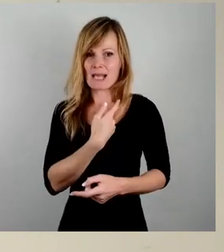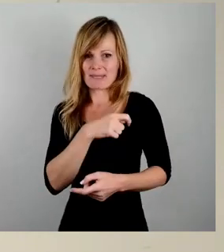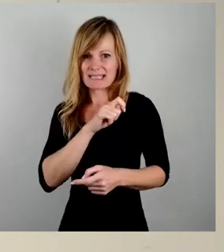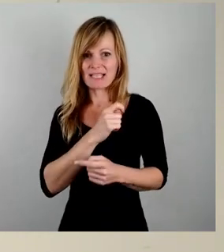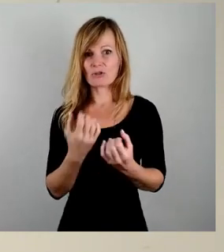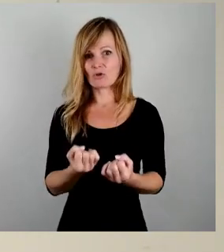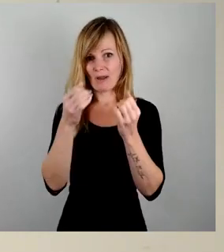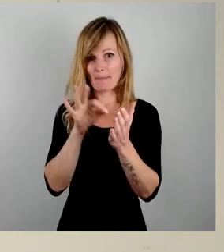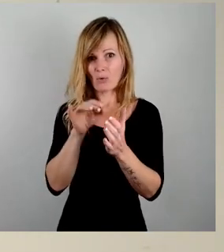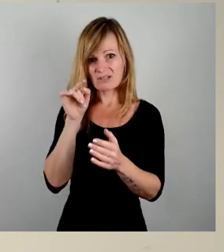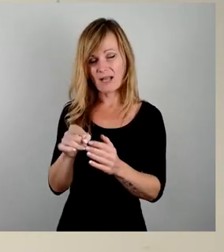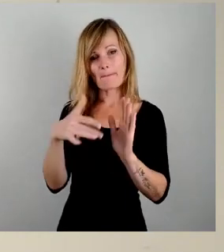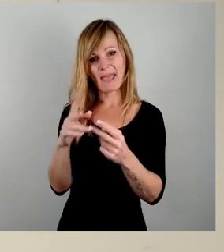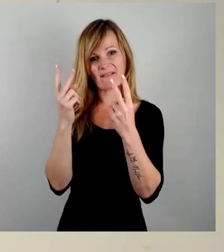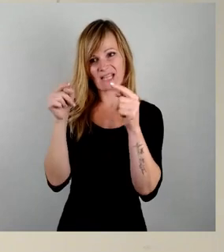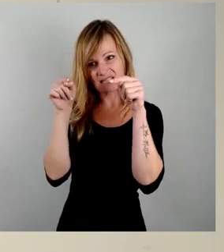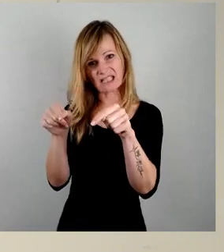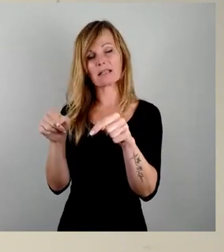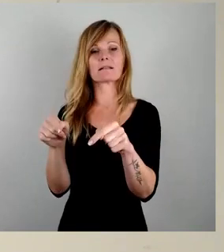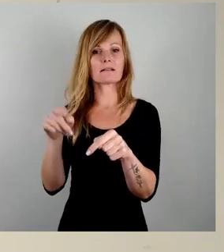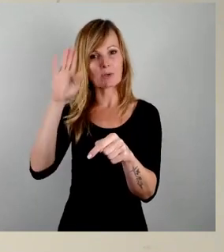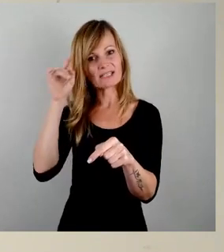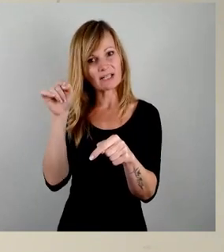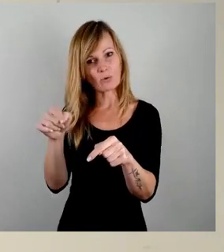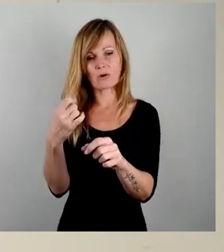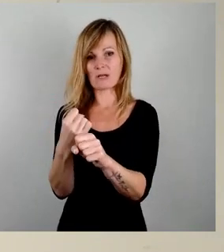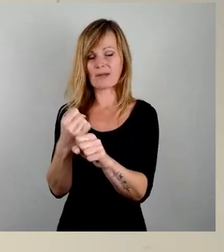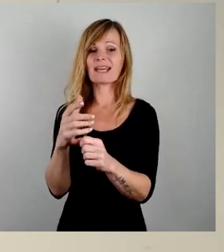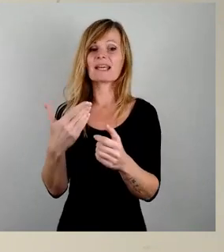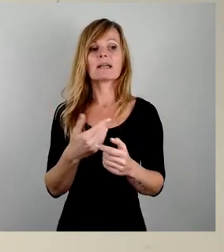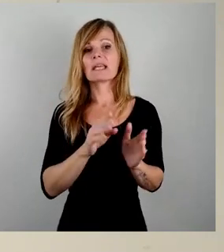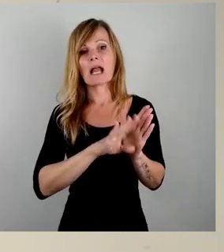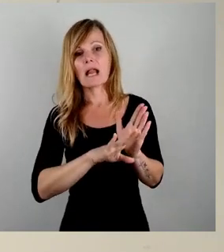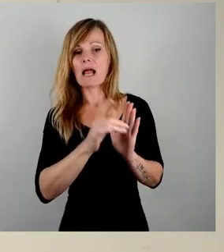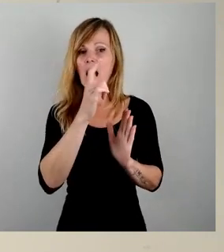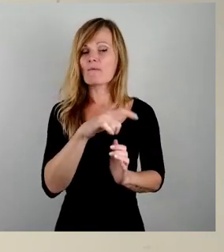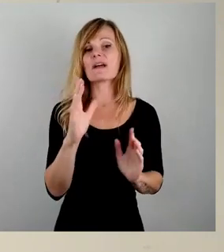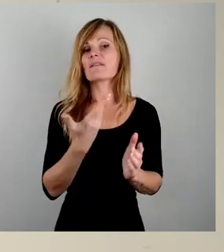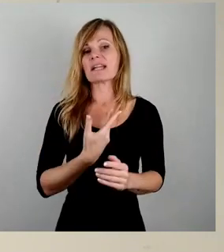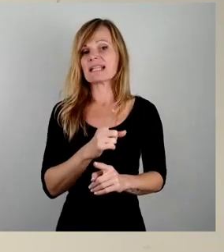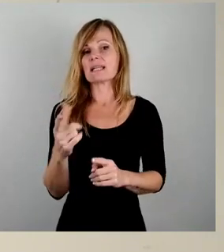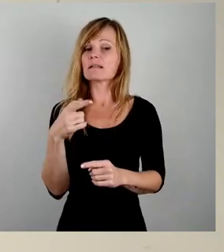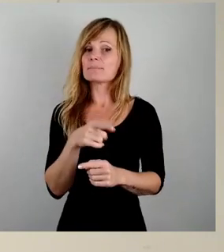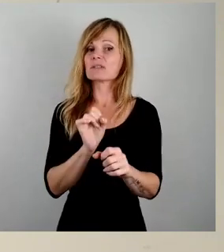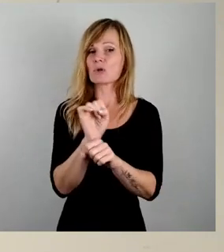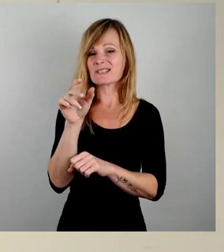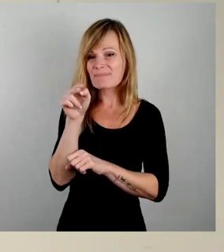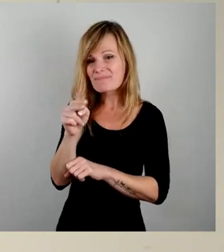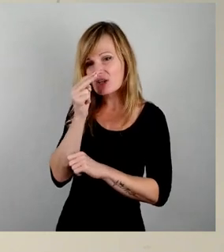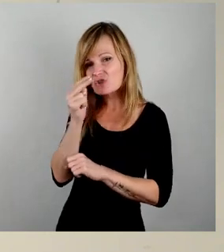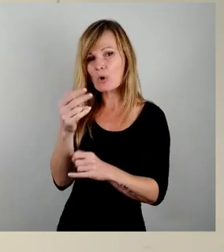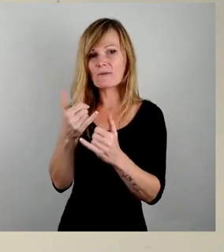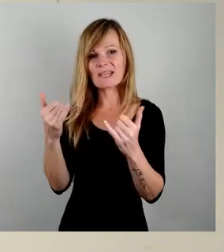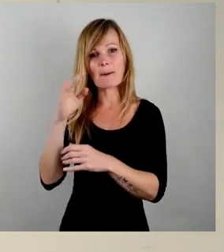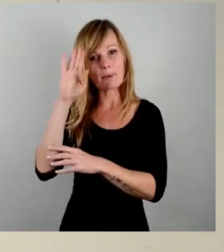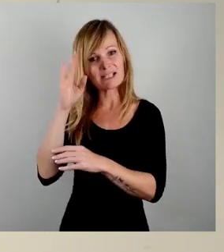Kriminalitätsschwerpunkte Priorität haben, wo ich das jetzt nicht vernachlässigen will, aber wo derzeit auch geschaut werden muss, wie kann der